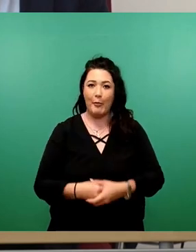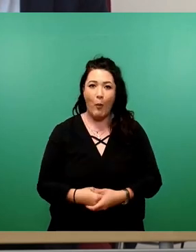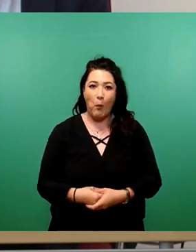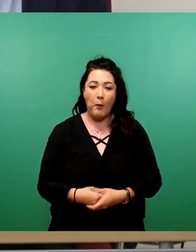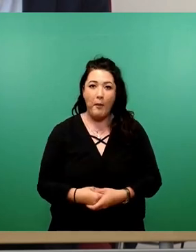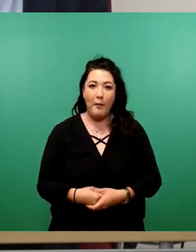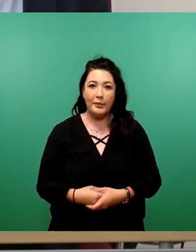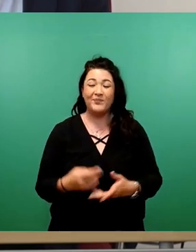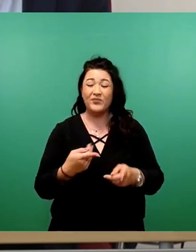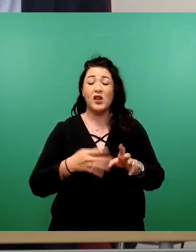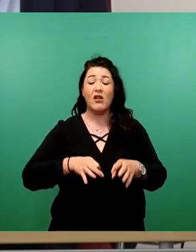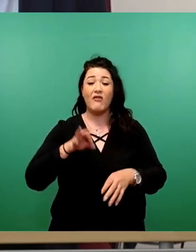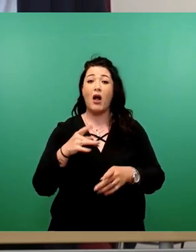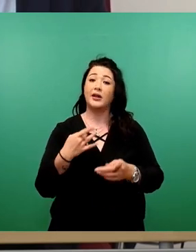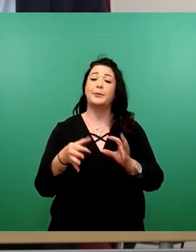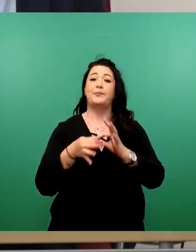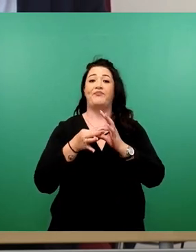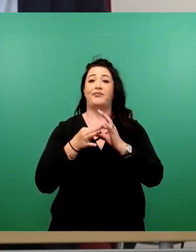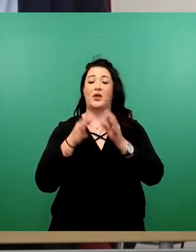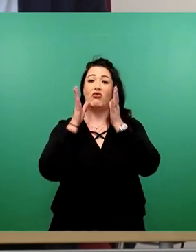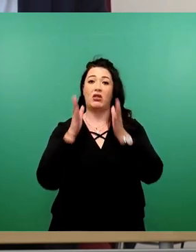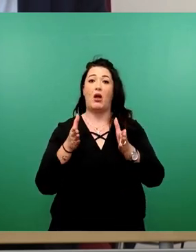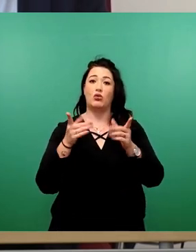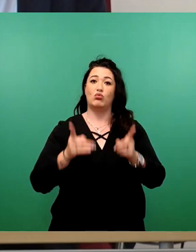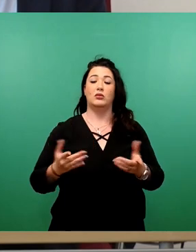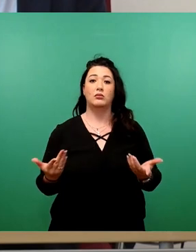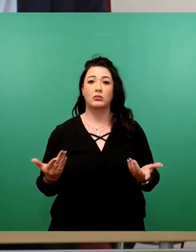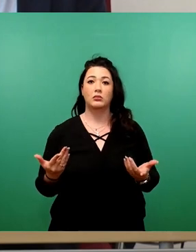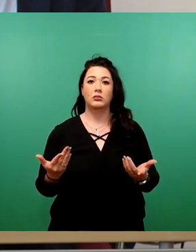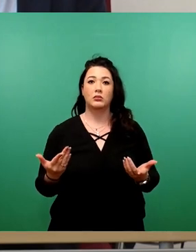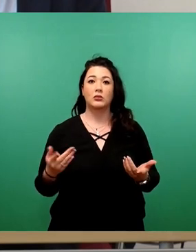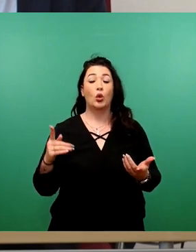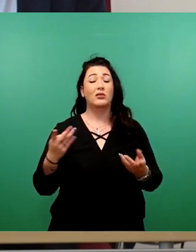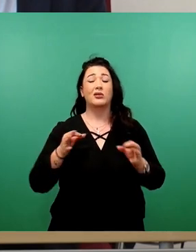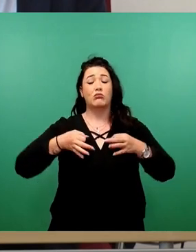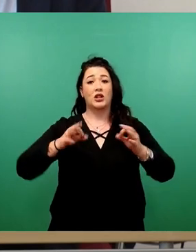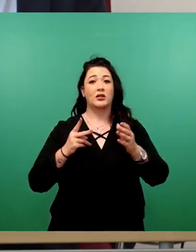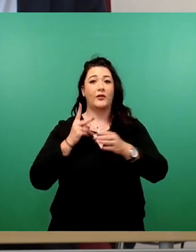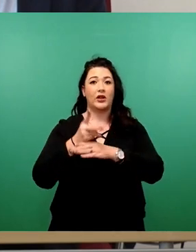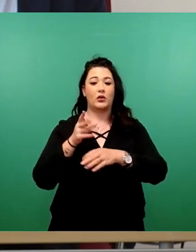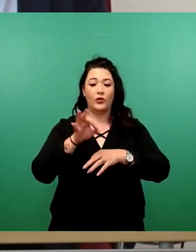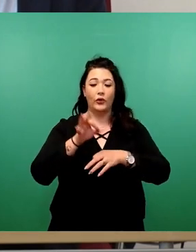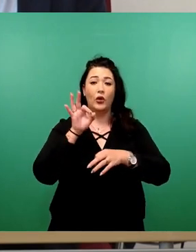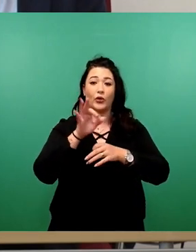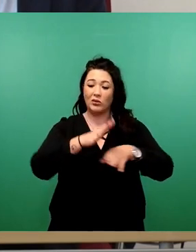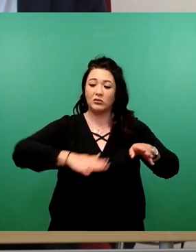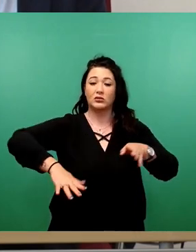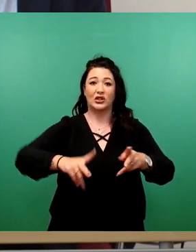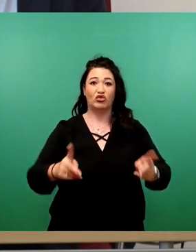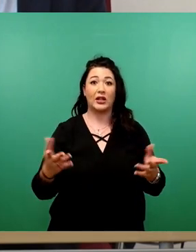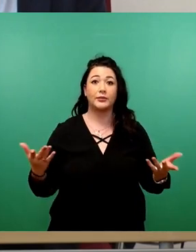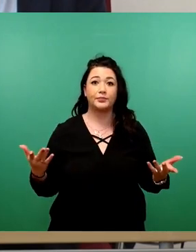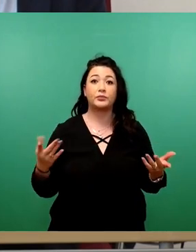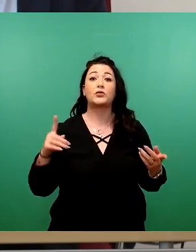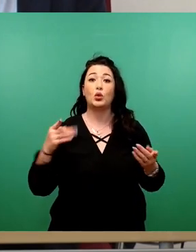hat etwas mit Vertrauen zu tun und mit beste Vertretung für diese Stadt. Und sie hat auch mit einer fairen Aufgabenverteilung